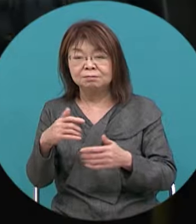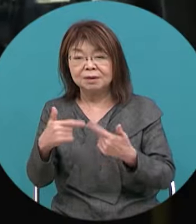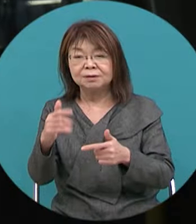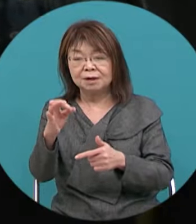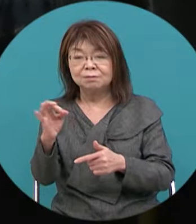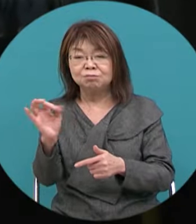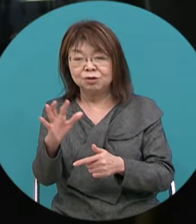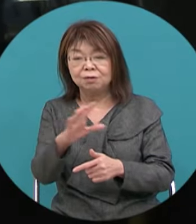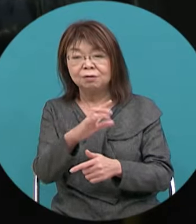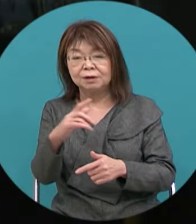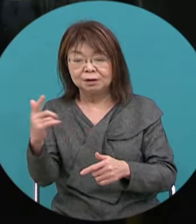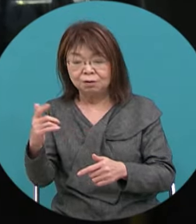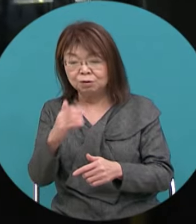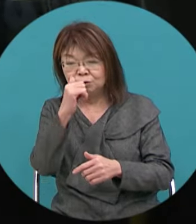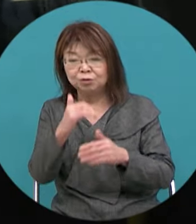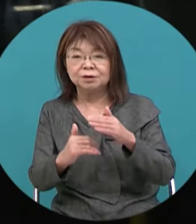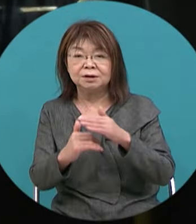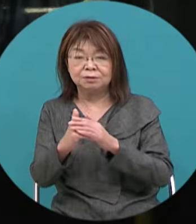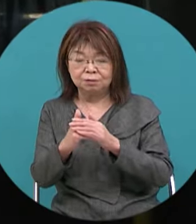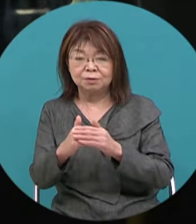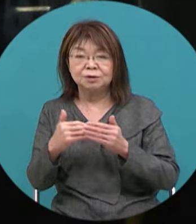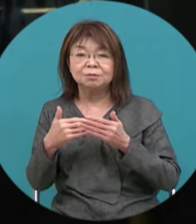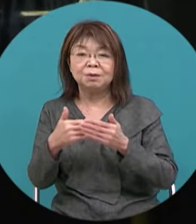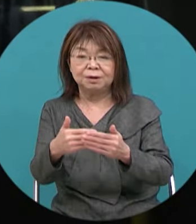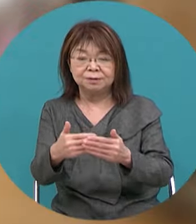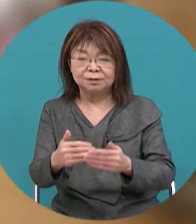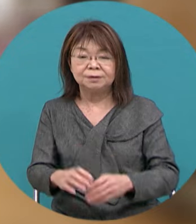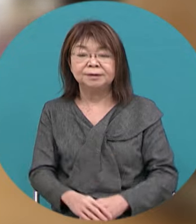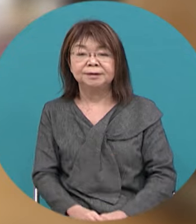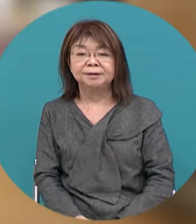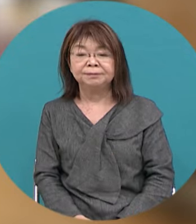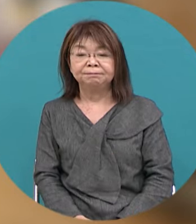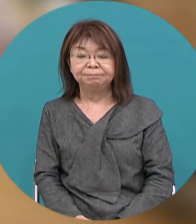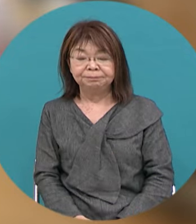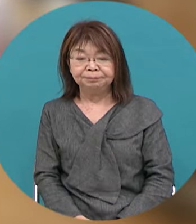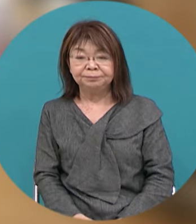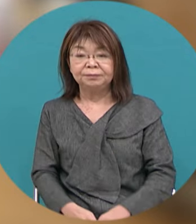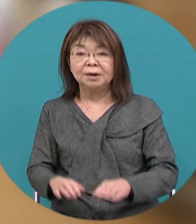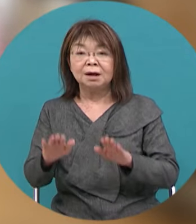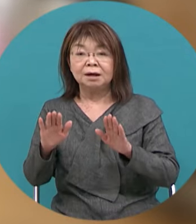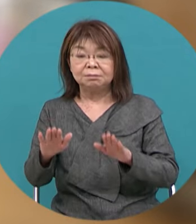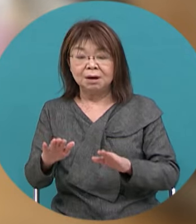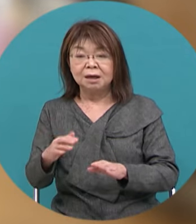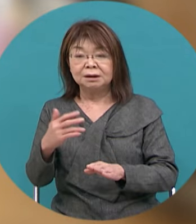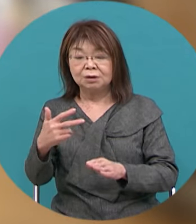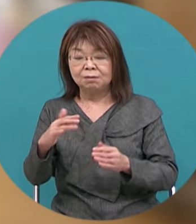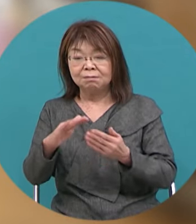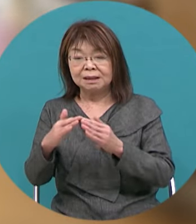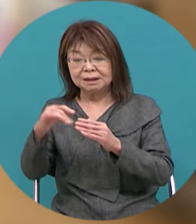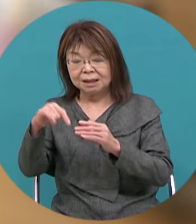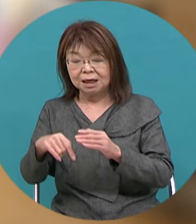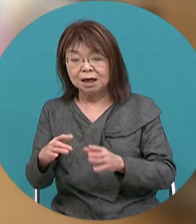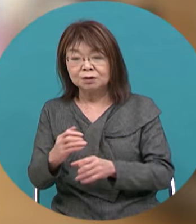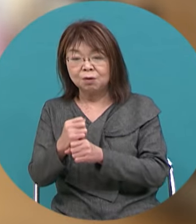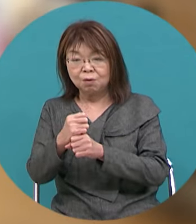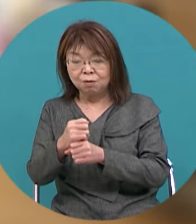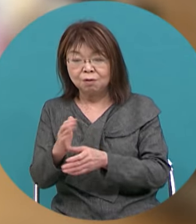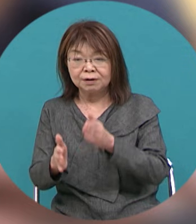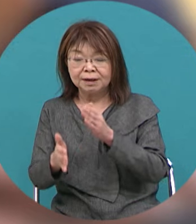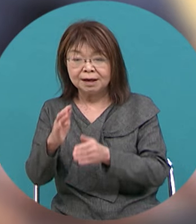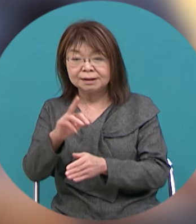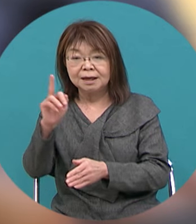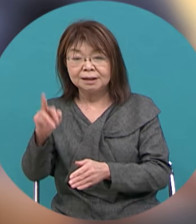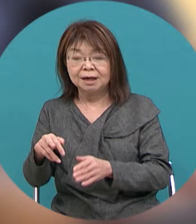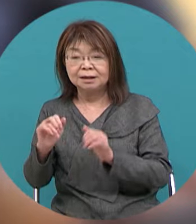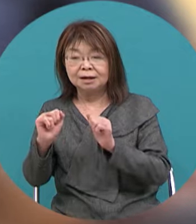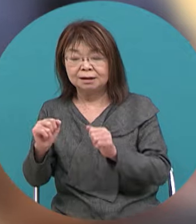て世帯の支援の充実を図ります。また現在、市の町中総合ケアセンターで行っ